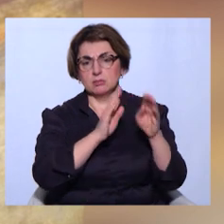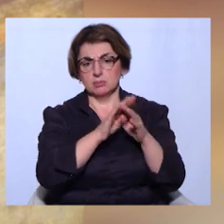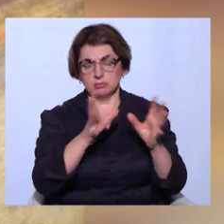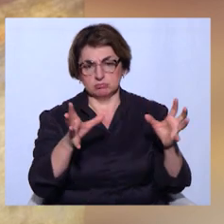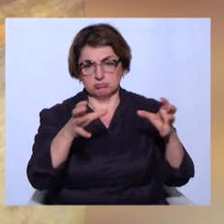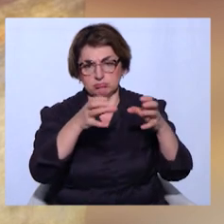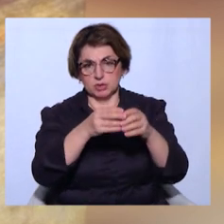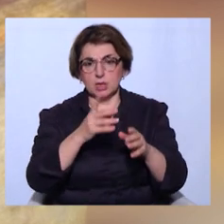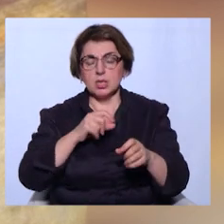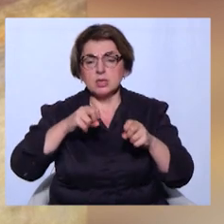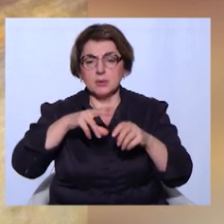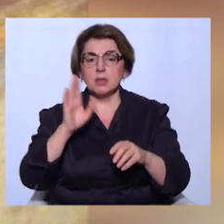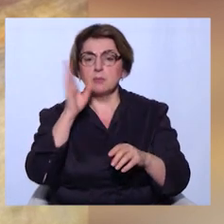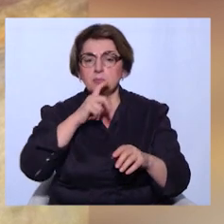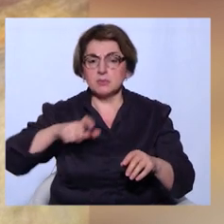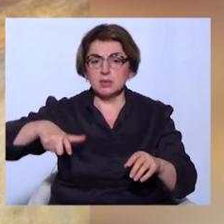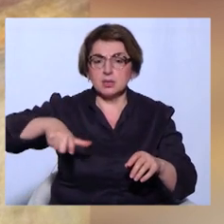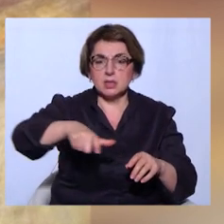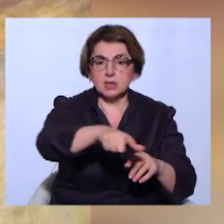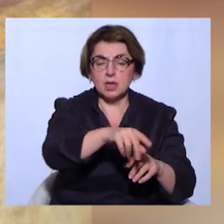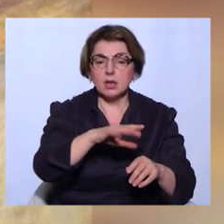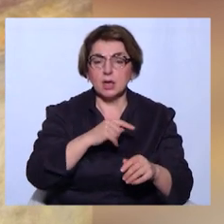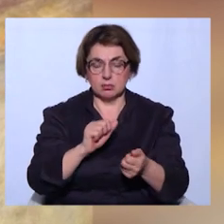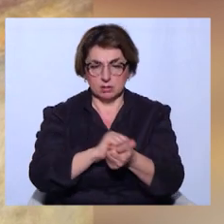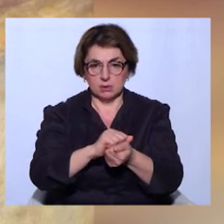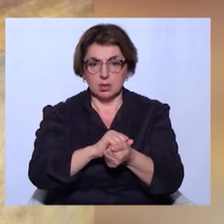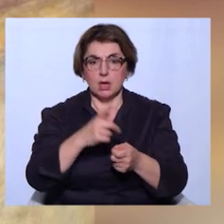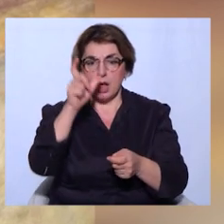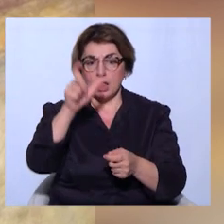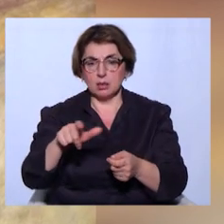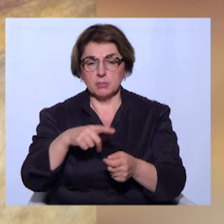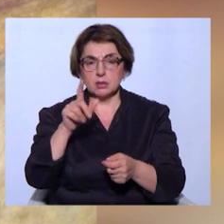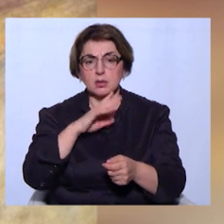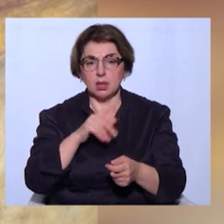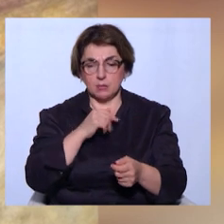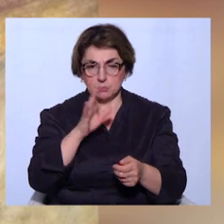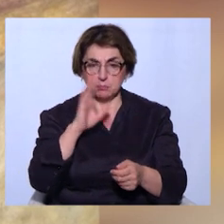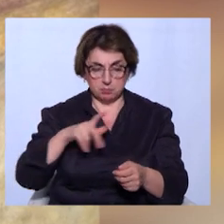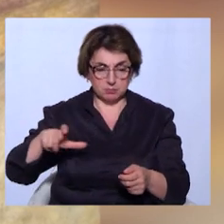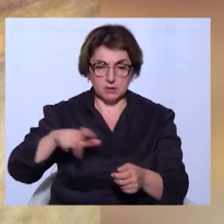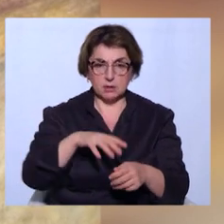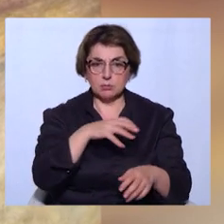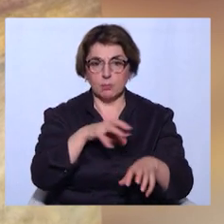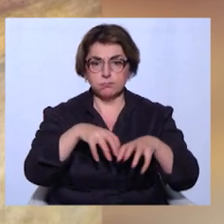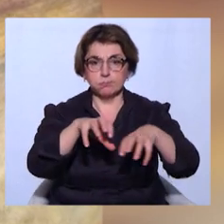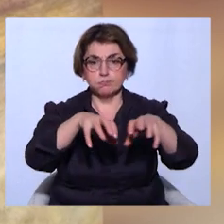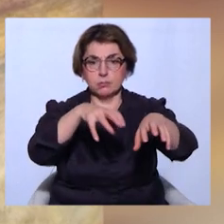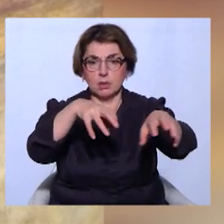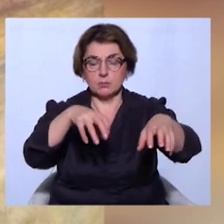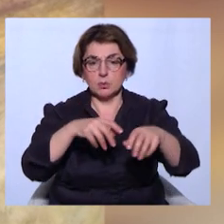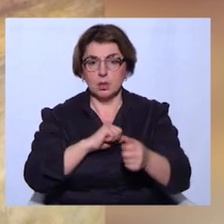ტიბროში და მრეცხავ ქალებს არ დარჩენიათ შეუმჩნეველი, რომ ამ დროს მდინარე ქაფდებოდა და